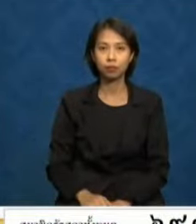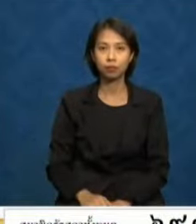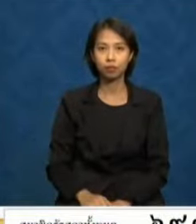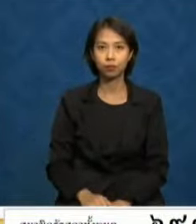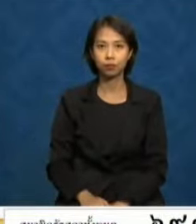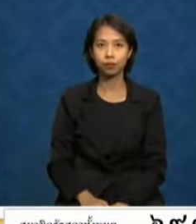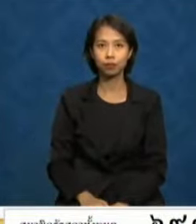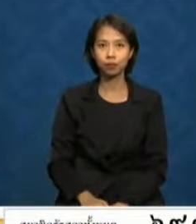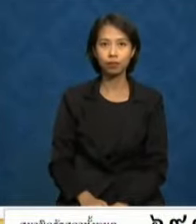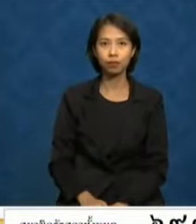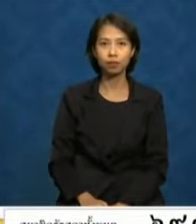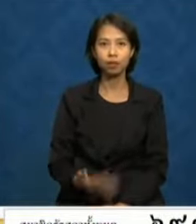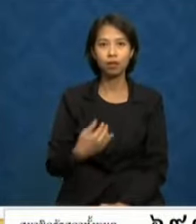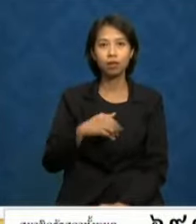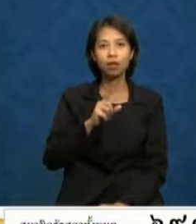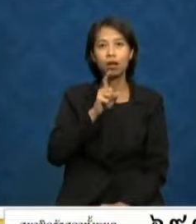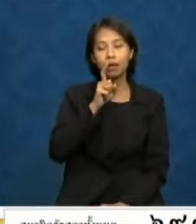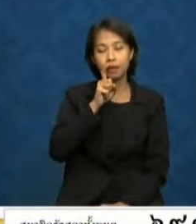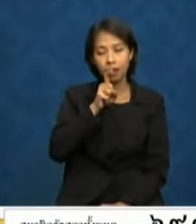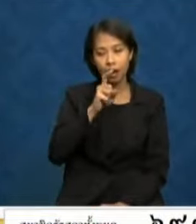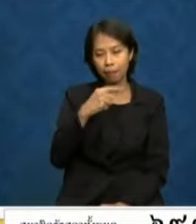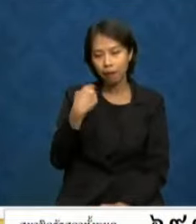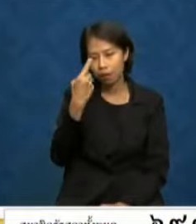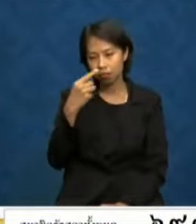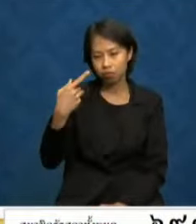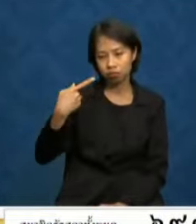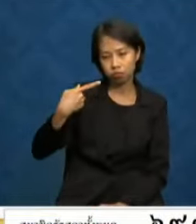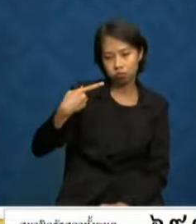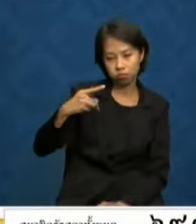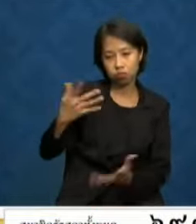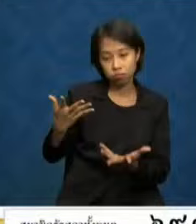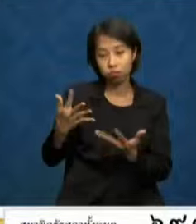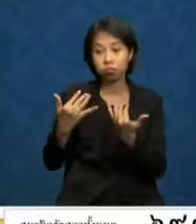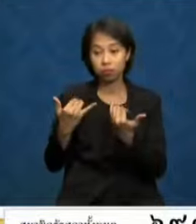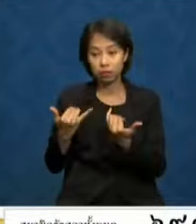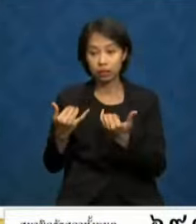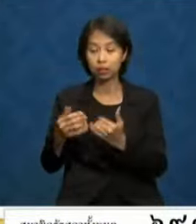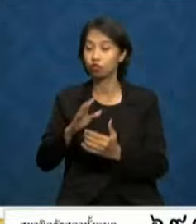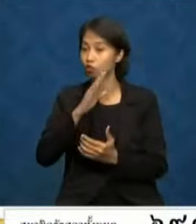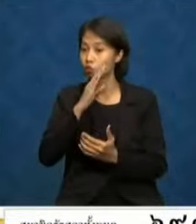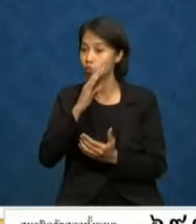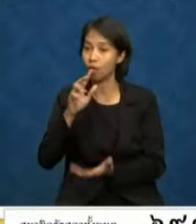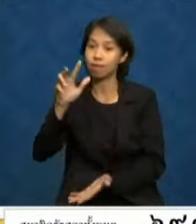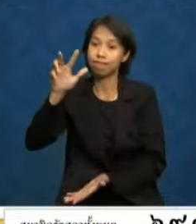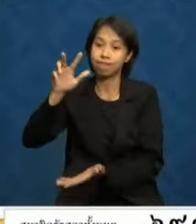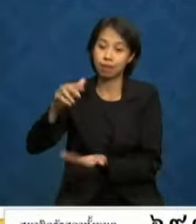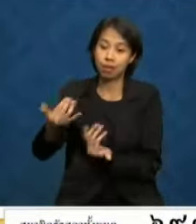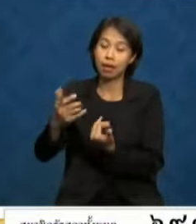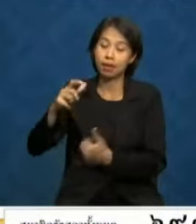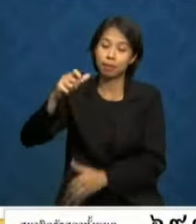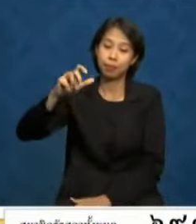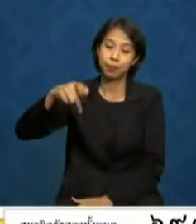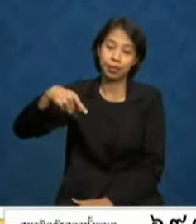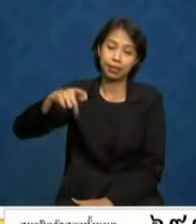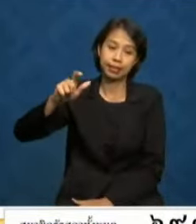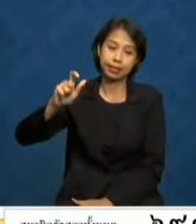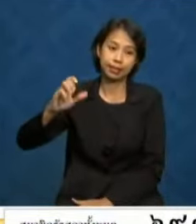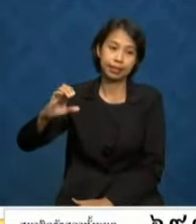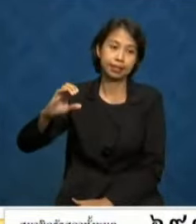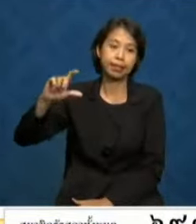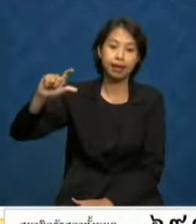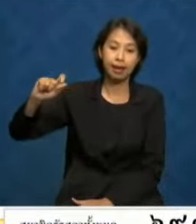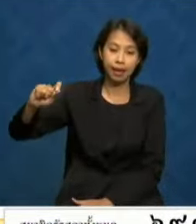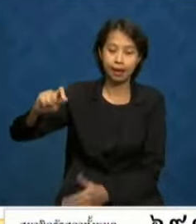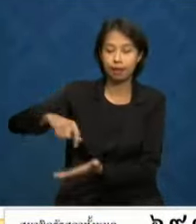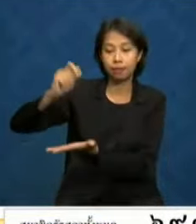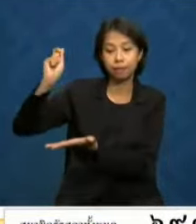พครับถามว่าใครจะได้อะไรจากการเจรจาหรือการไปลงนาม PCA ในครั้งนี้ประเด็นแรกผมว่าชัด